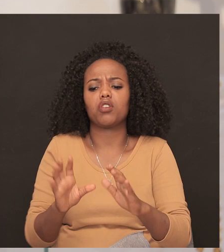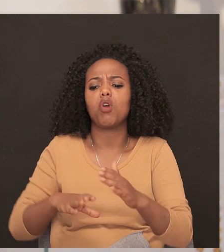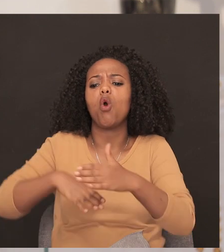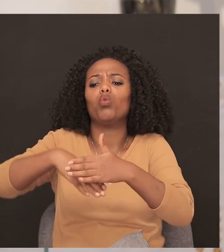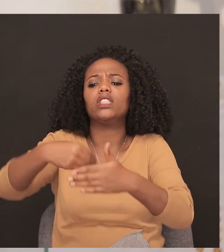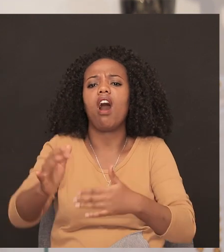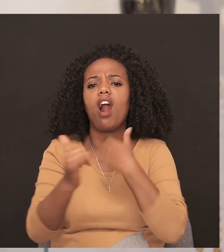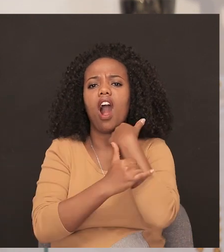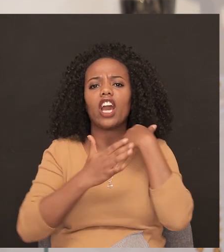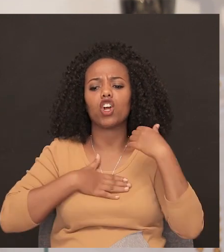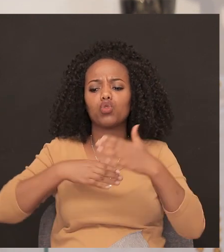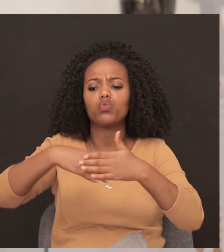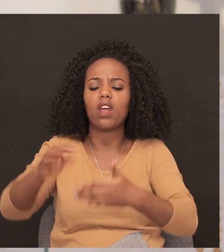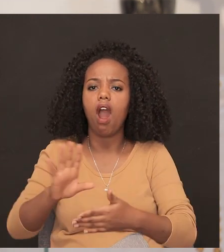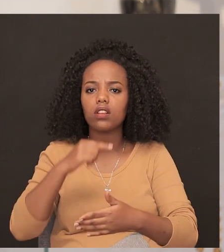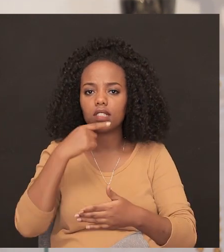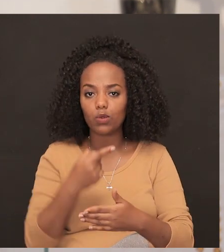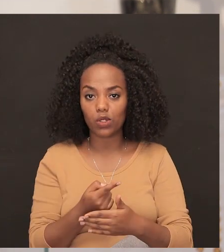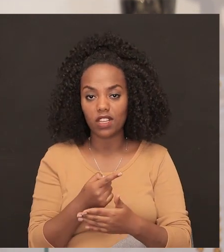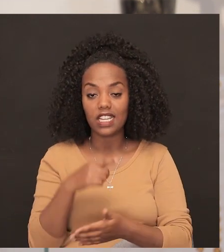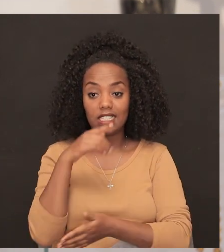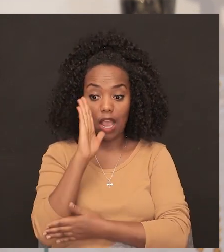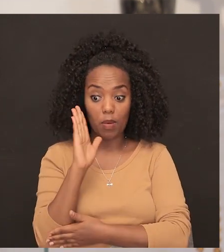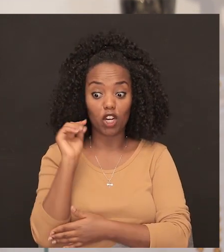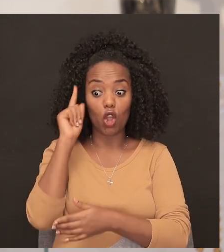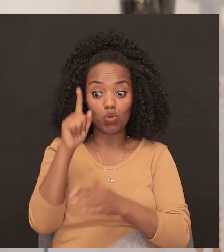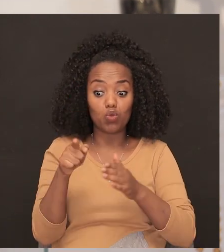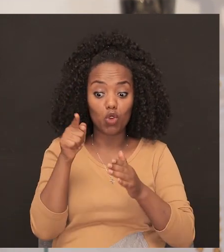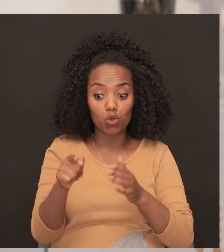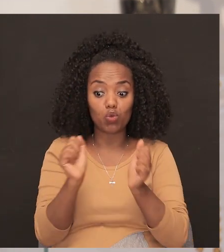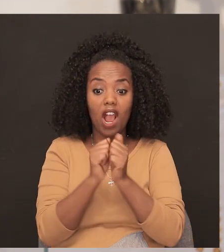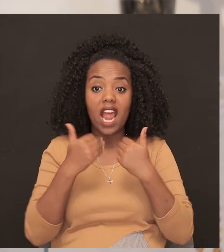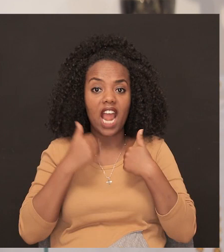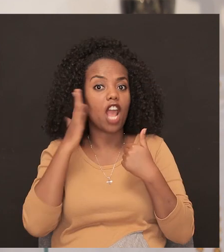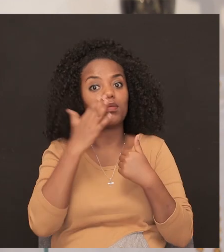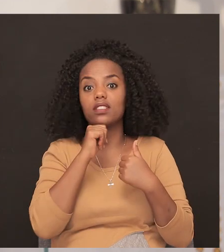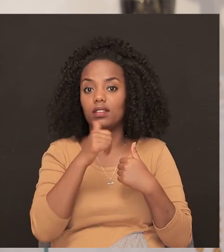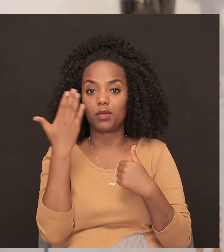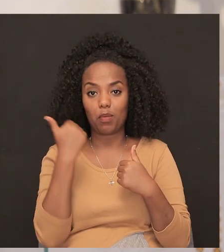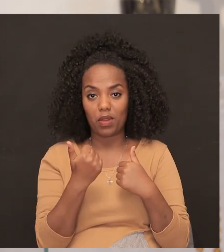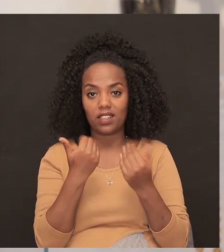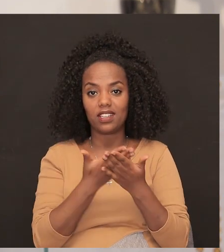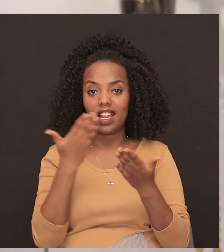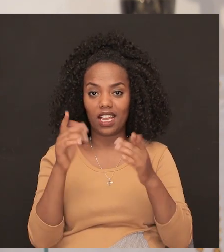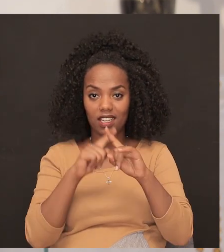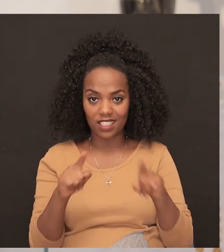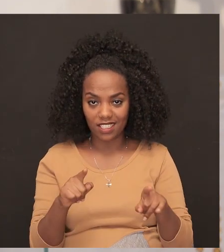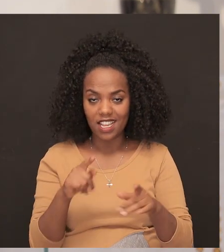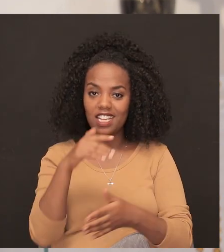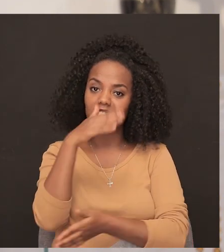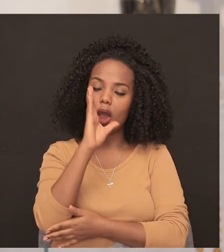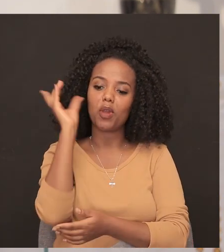አንፈልግም ሲሉት፣ ውጣልን ከሀገራችን ሲሉት፣ እግዚአብሔር እኮ ከእርሱ ጋር ያለ ማይመስል ይመስል ነበር። ነገር